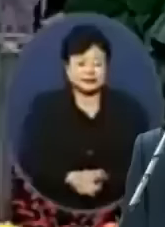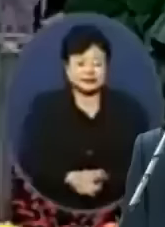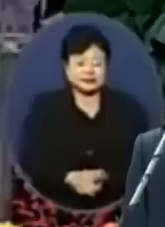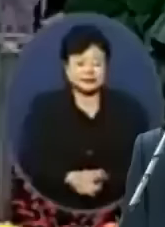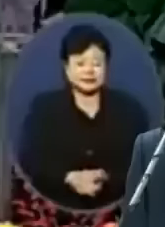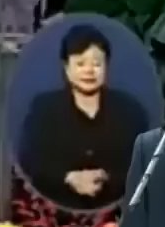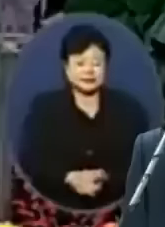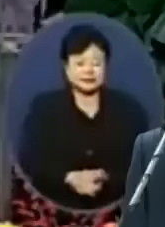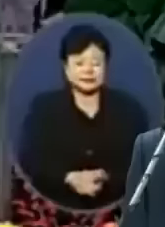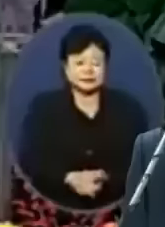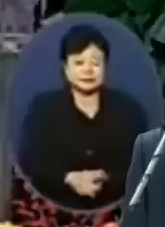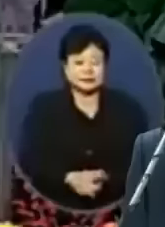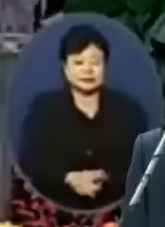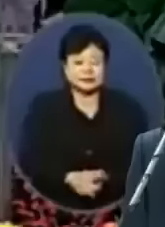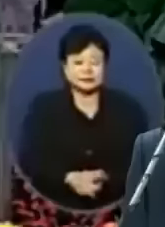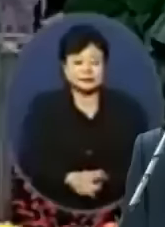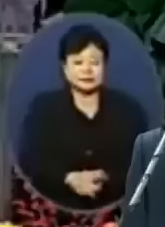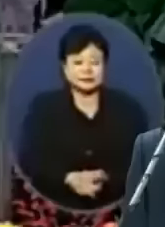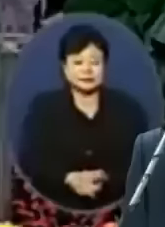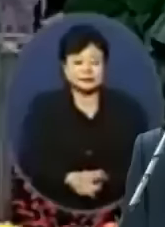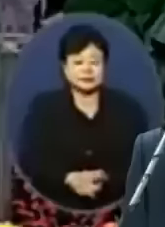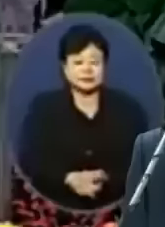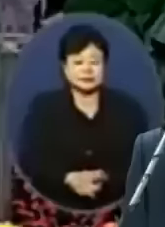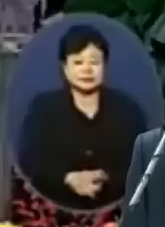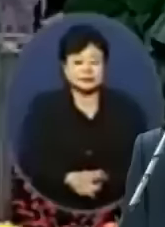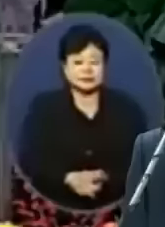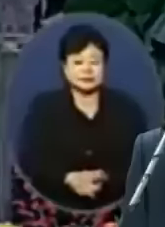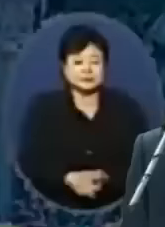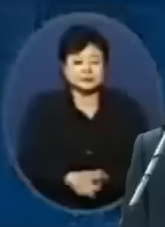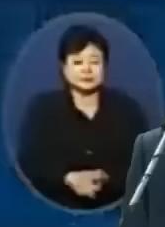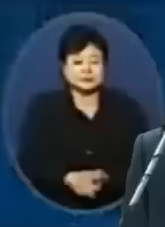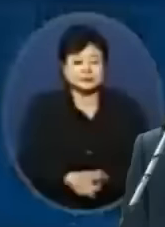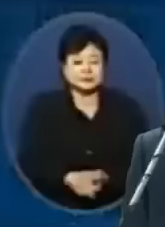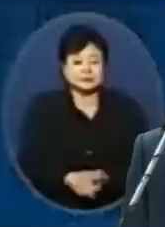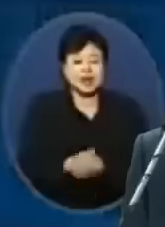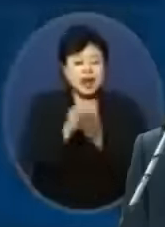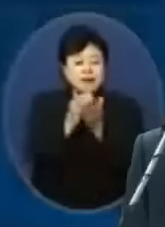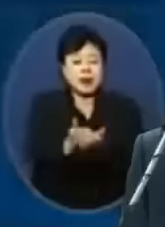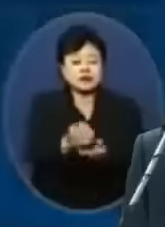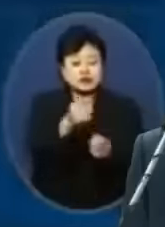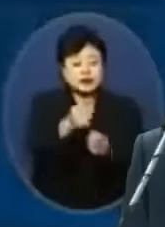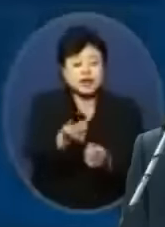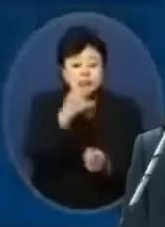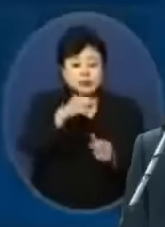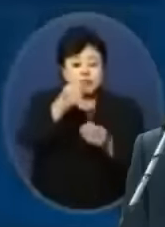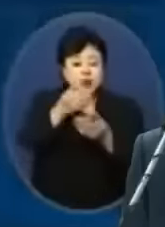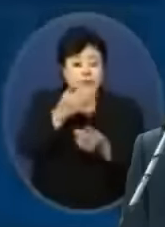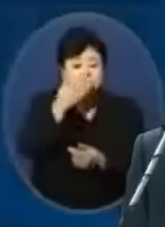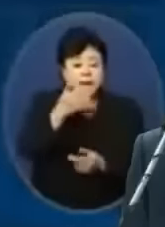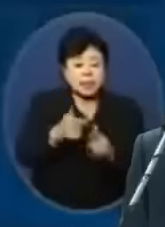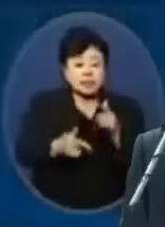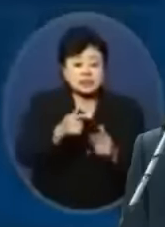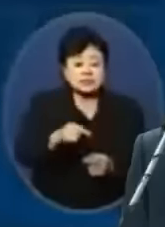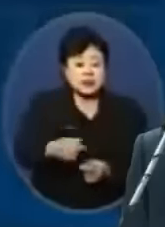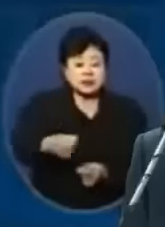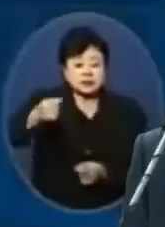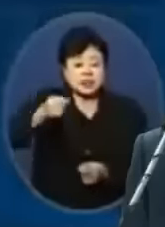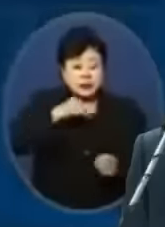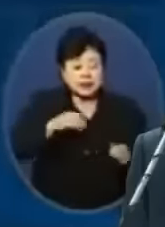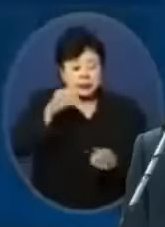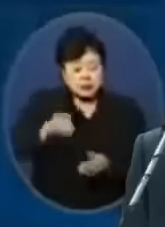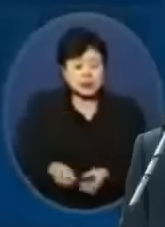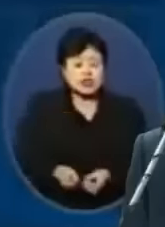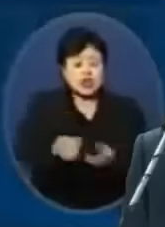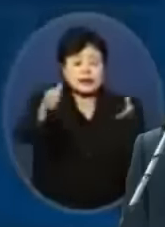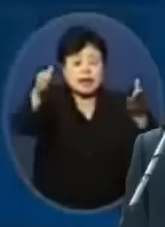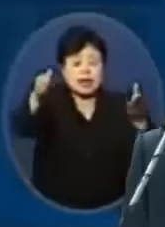맥스 류케이드는 이렇게 말했습니다. 방주를 지어야 생명을 구할 수 있다. 지팡이를 들어야